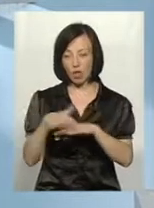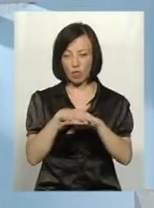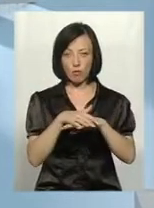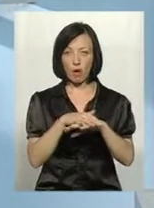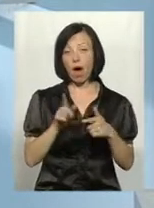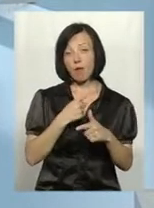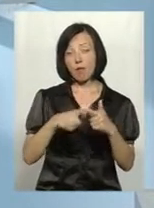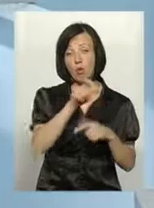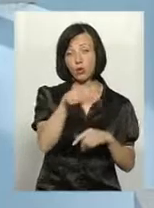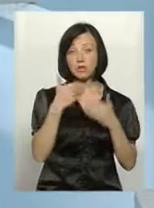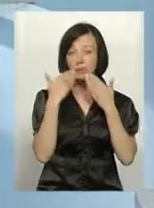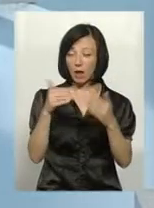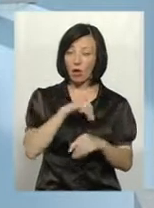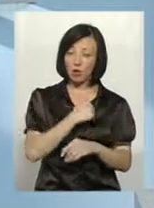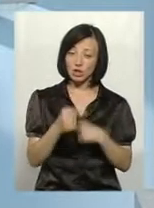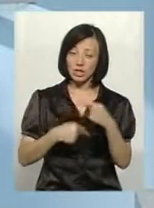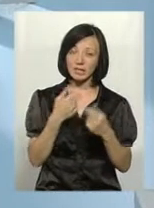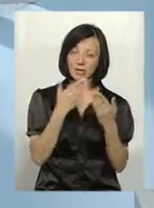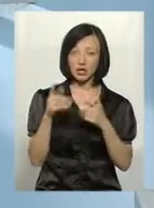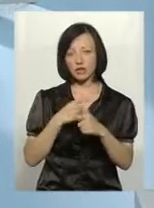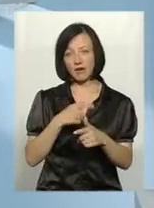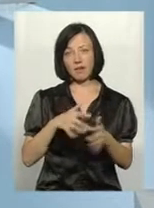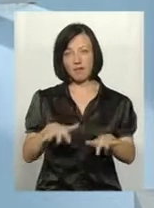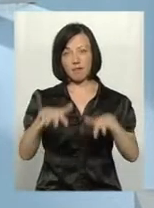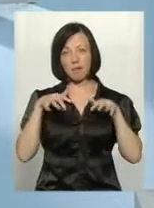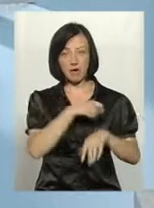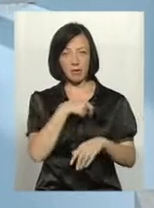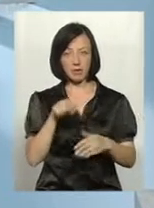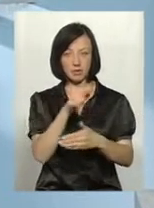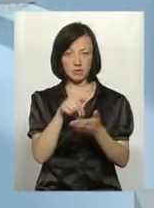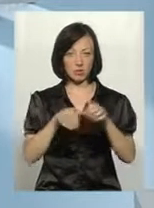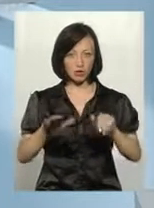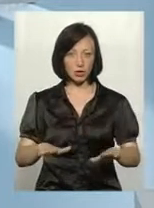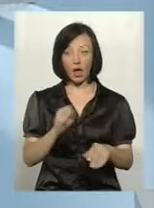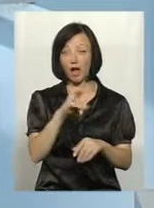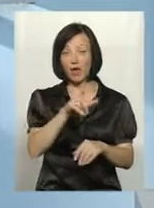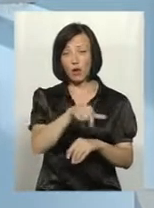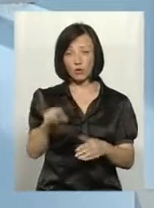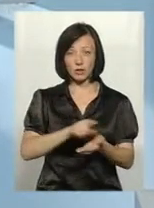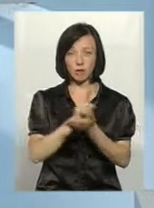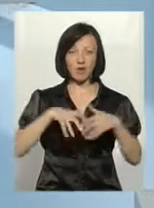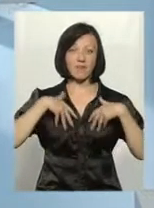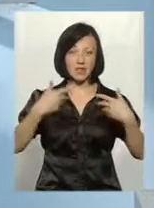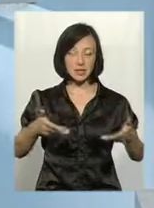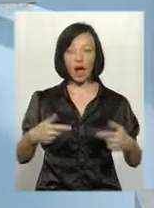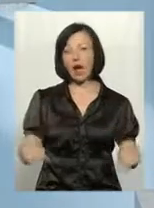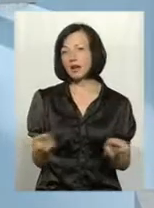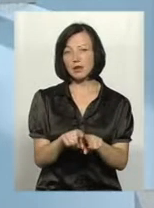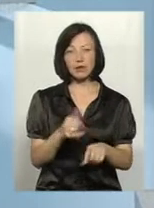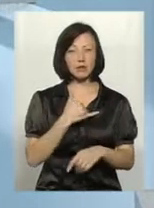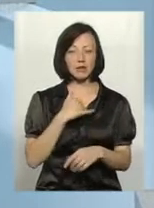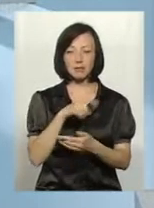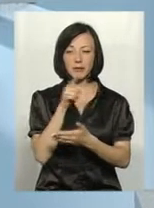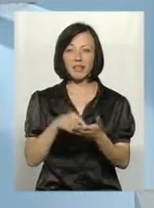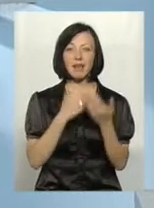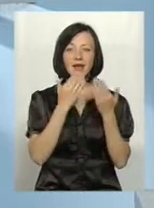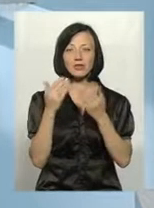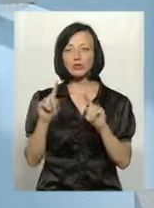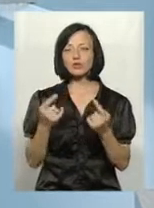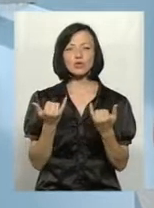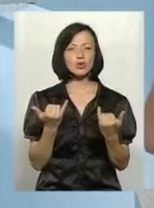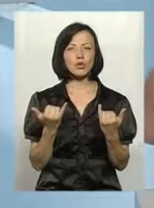Або ж людей спитати, ви хочете через референдум, чи хай Верховна Рада рішить. Ну, але люди мають висказатися. А так, в нас питання референдуму, чому